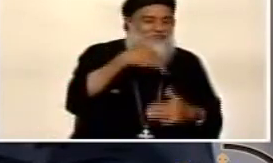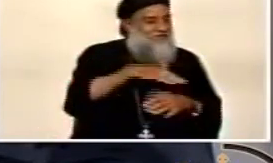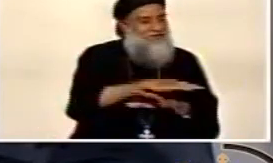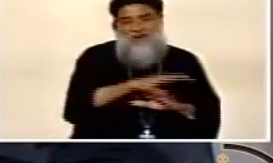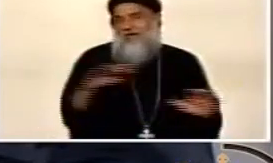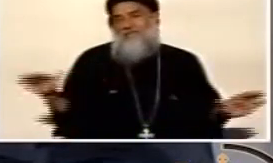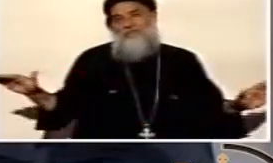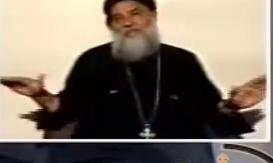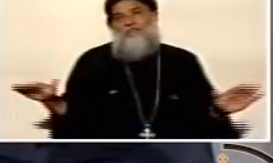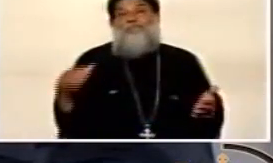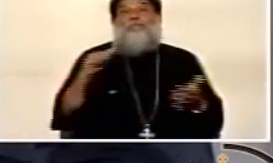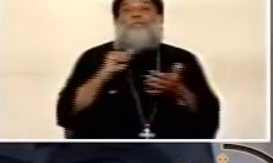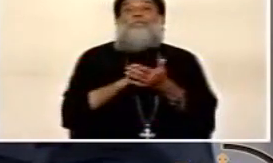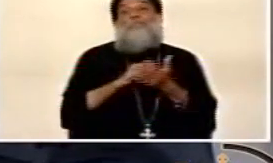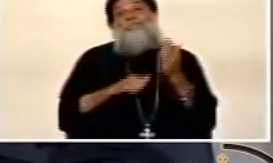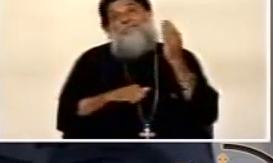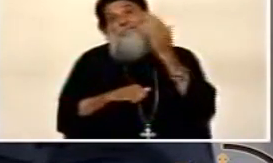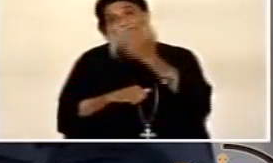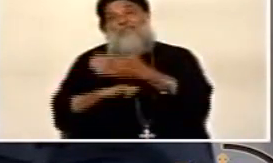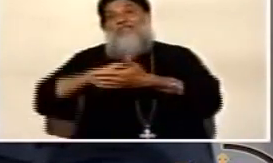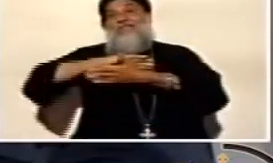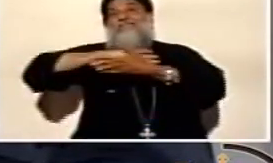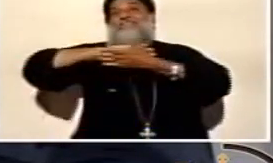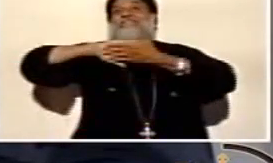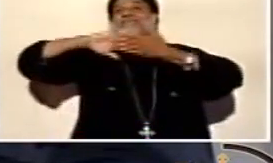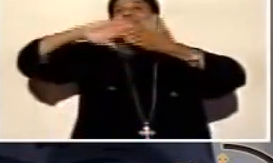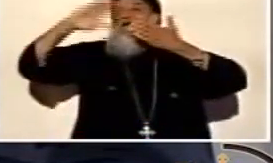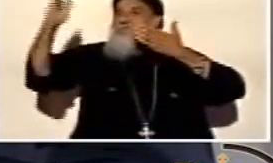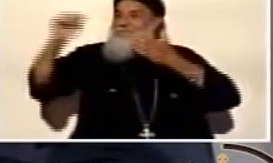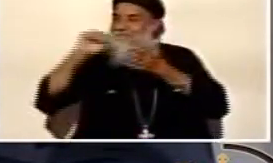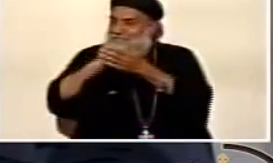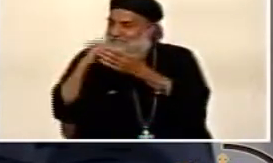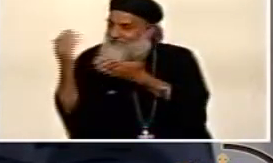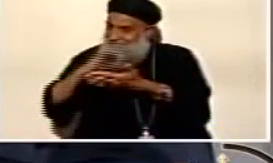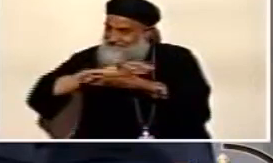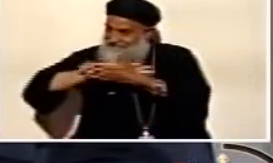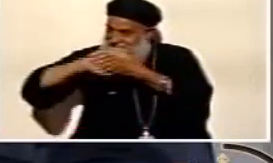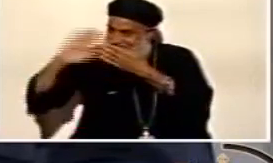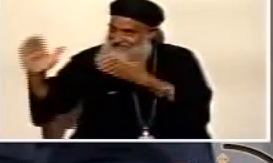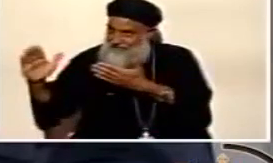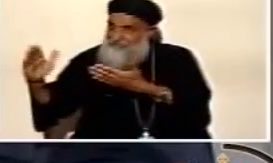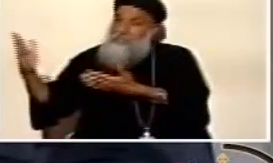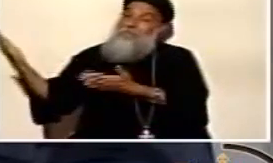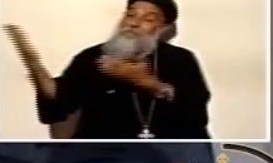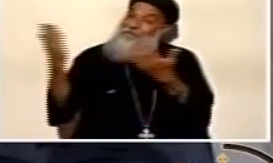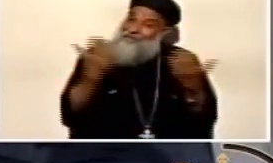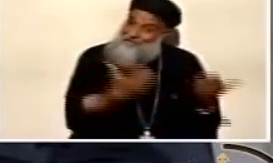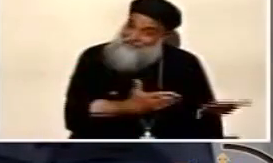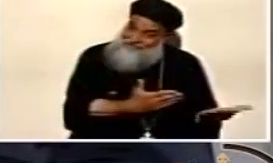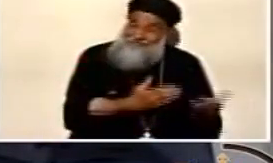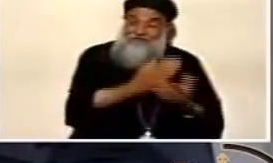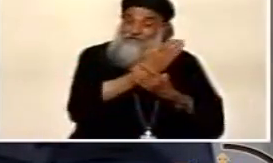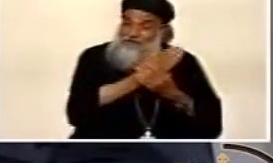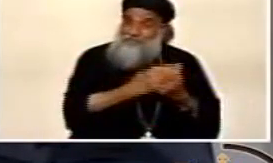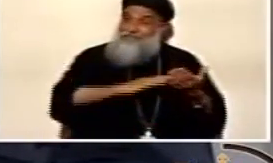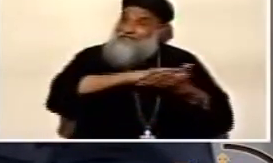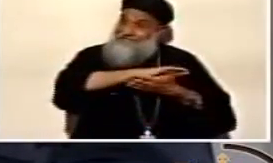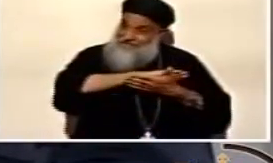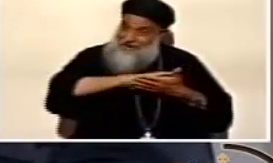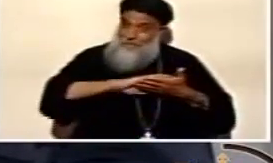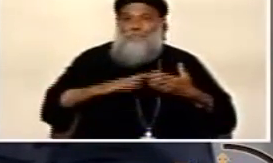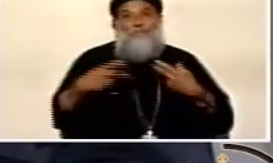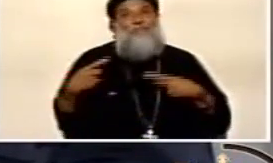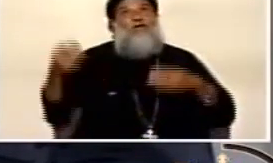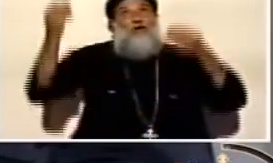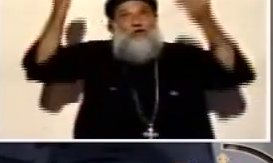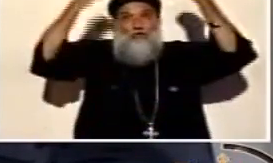الطريق، وأي بيت دخلتموه فقولوا أولا سلام لهذا البيت، فإن كان هناك ابن السلام